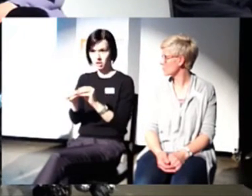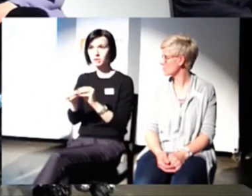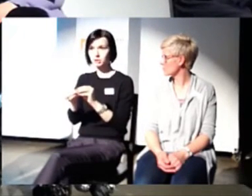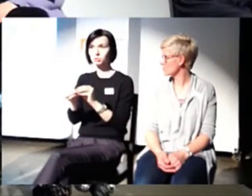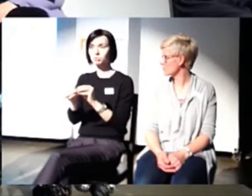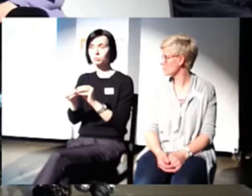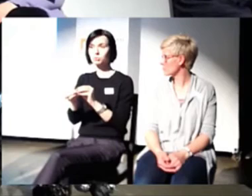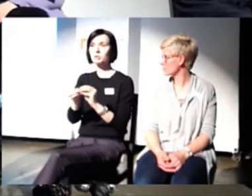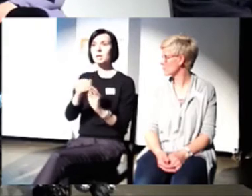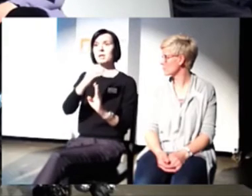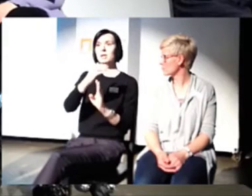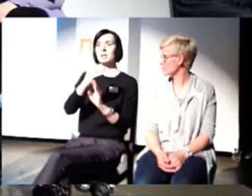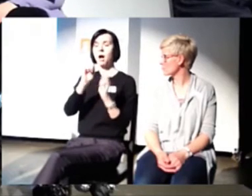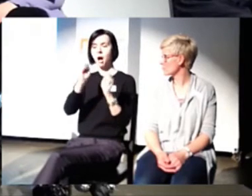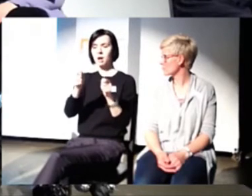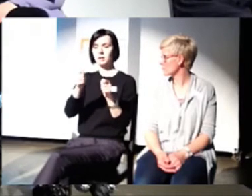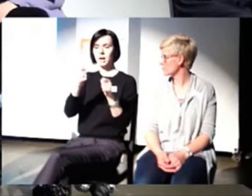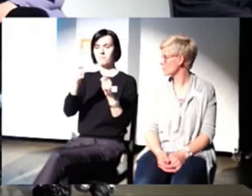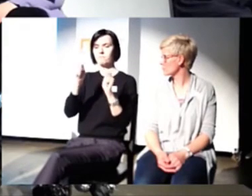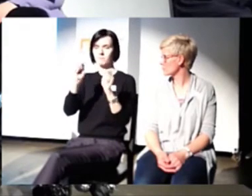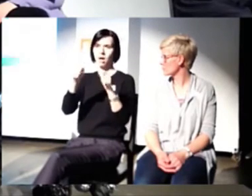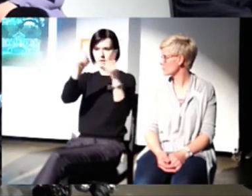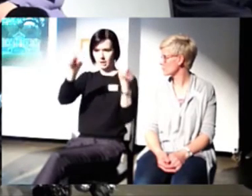arvioidaan suhteessa toisiinsa.